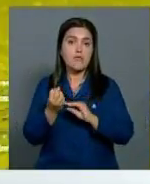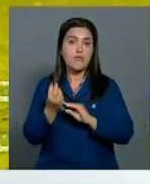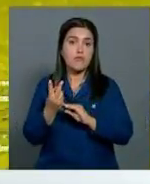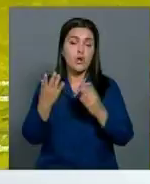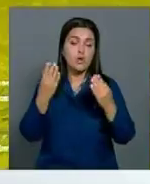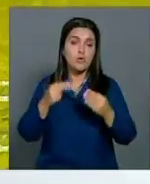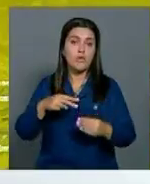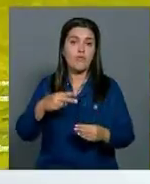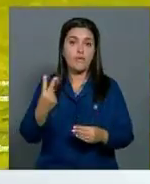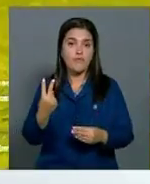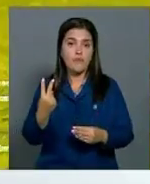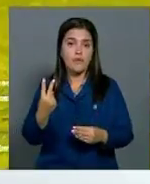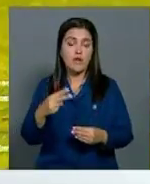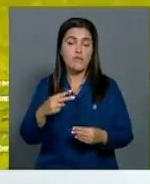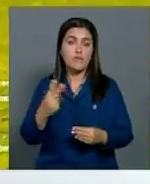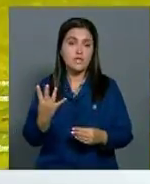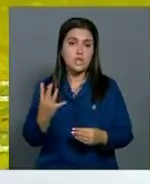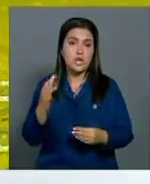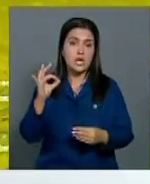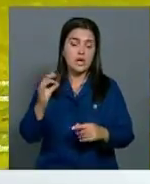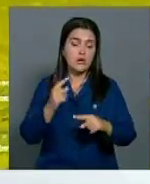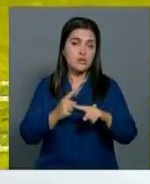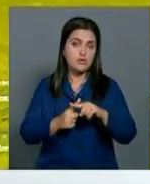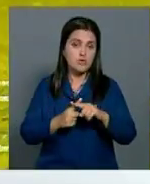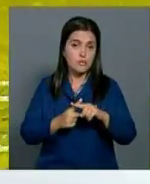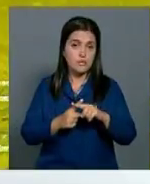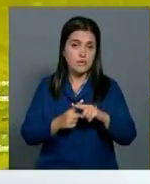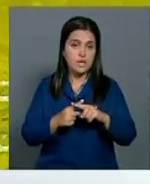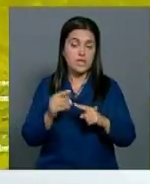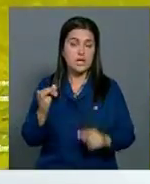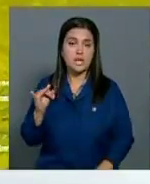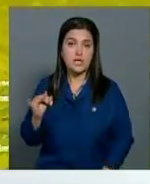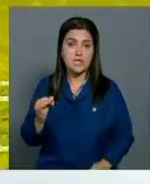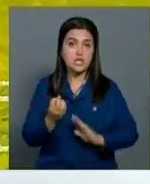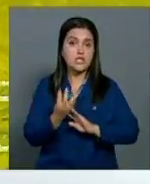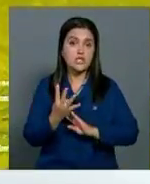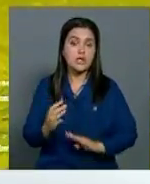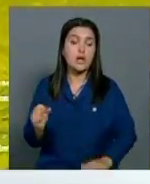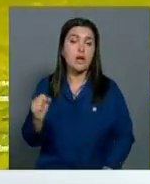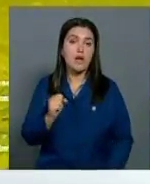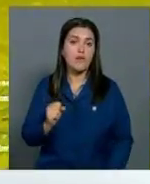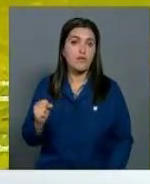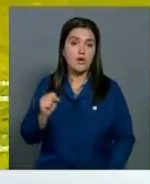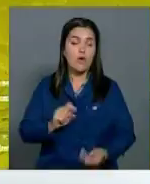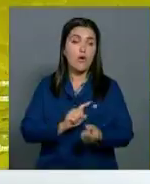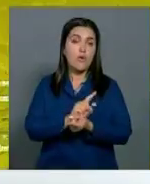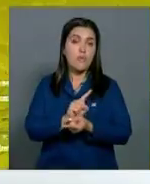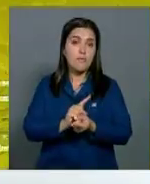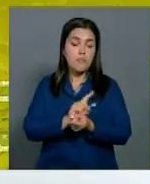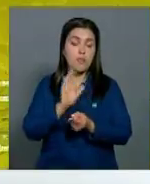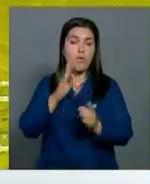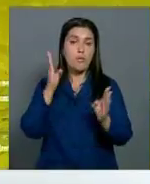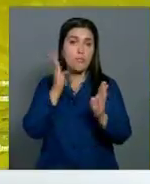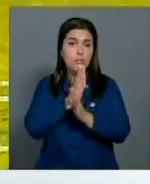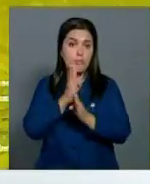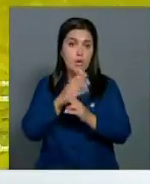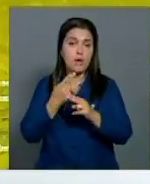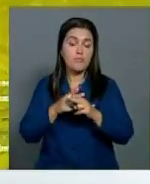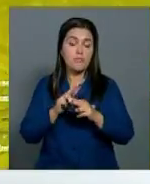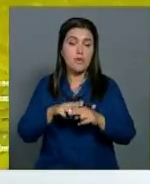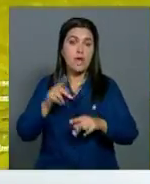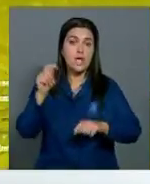днем 22-24 градусов тепла. И 14 августа переменная облачность, без осадков.